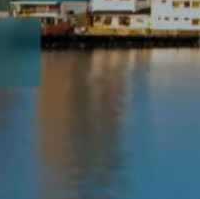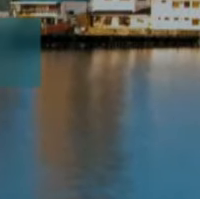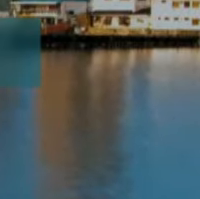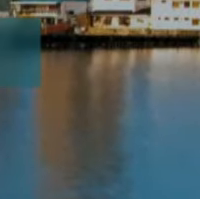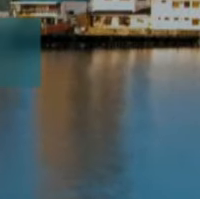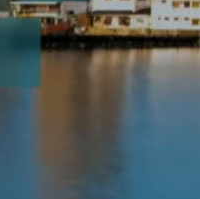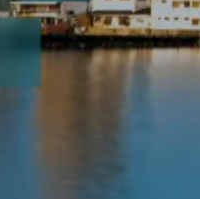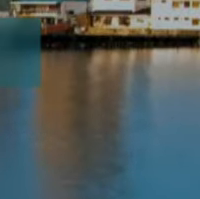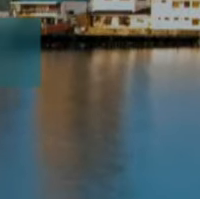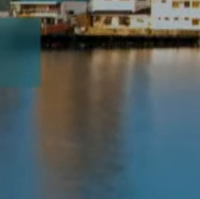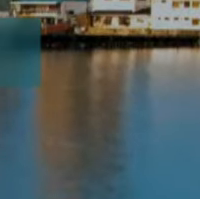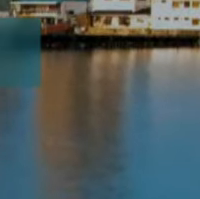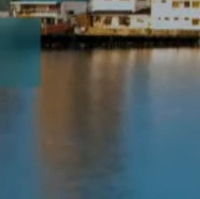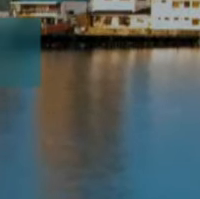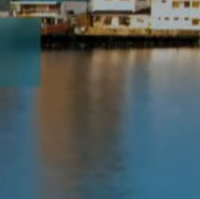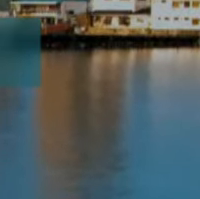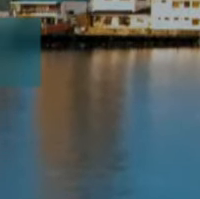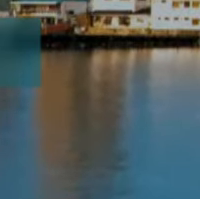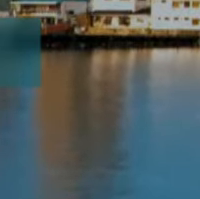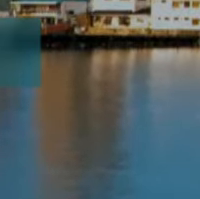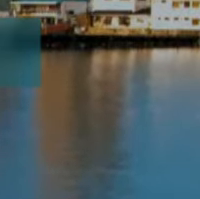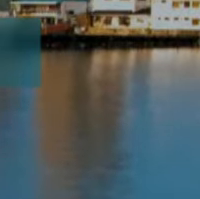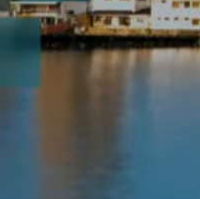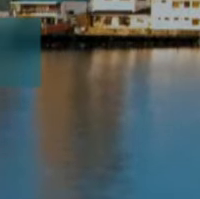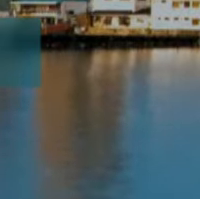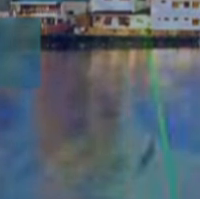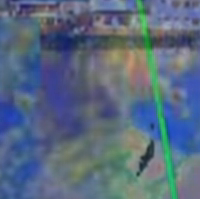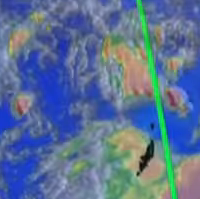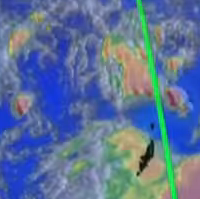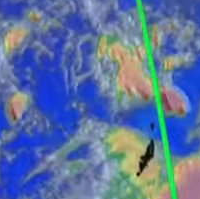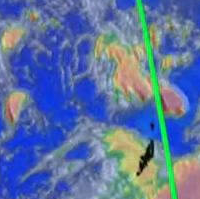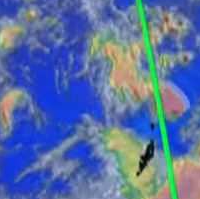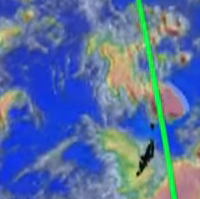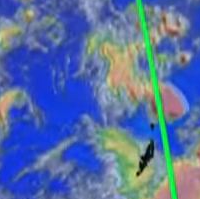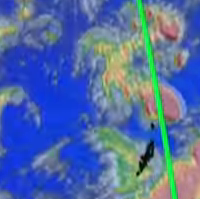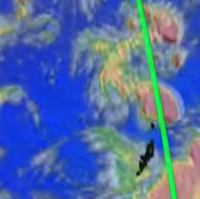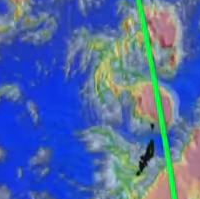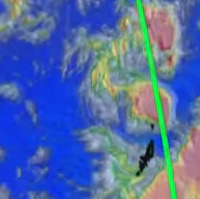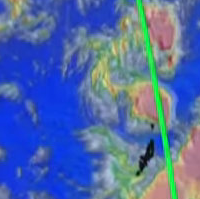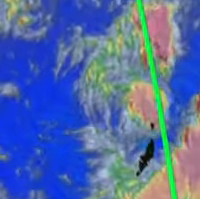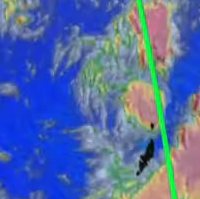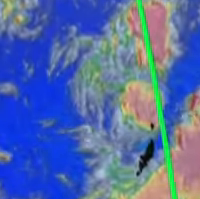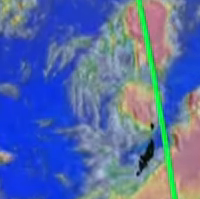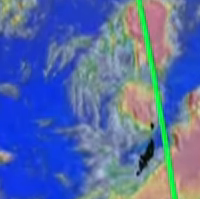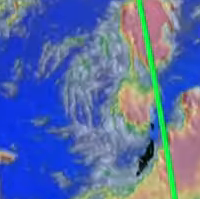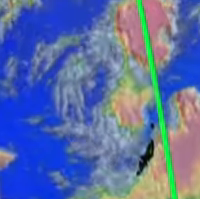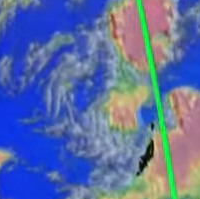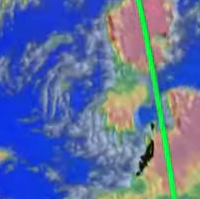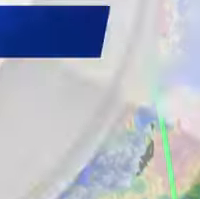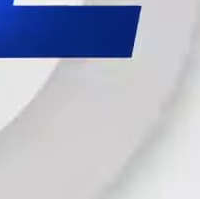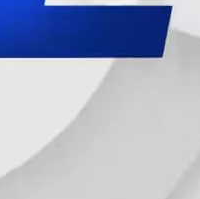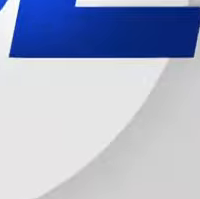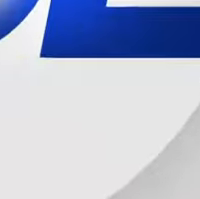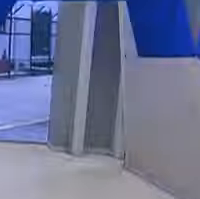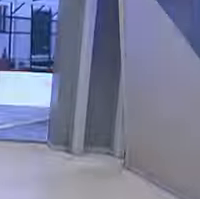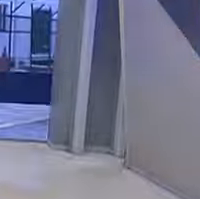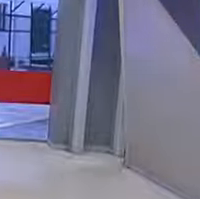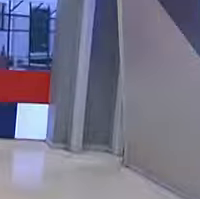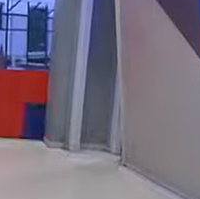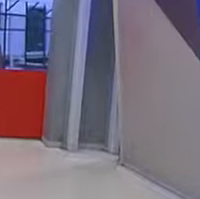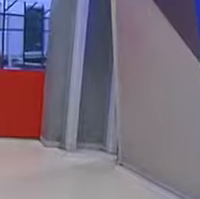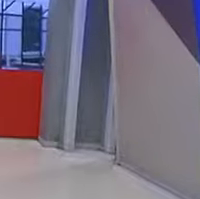payong at kapote. Yan po ang update sa lagay ng panahon. Ako po si Ariel Rojas. Ingat kapamilya.